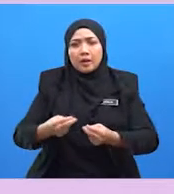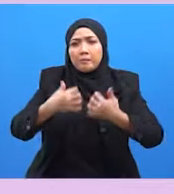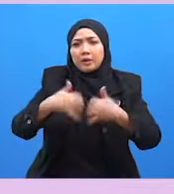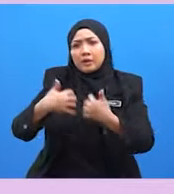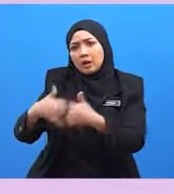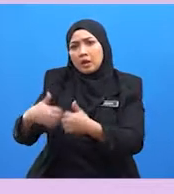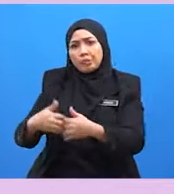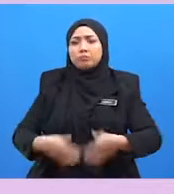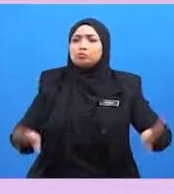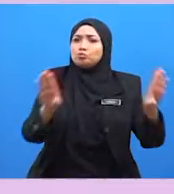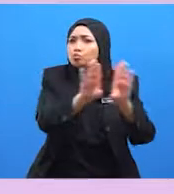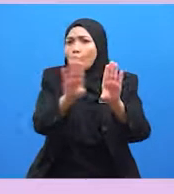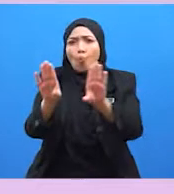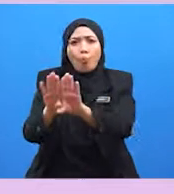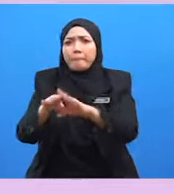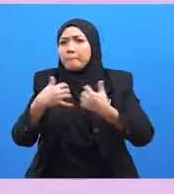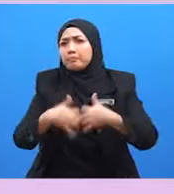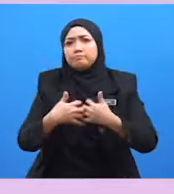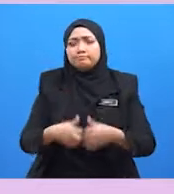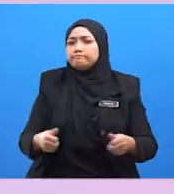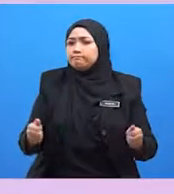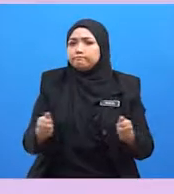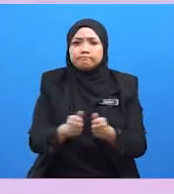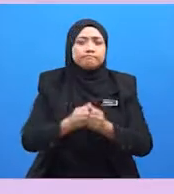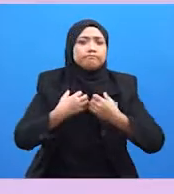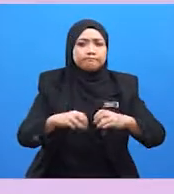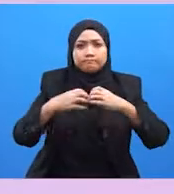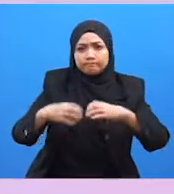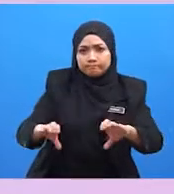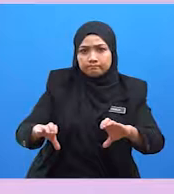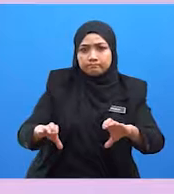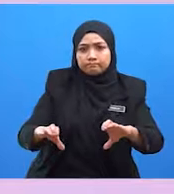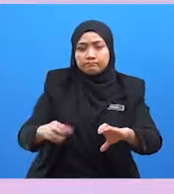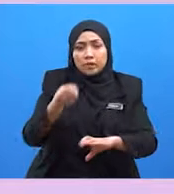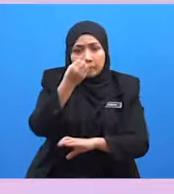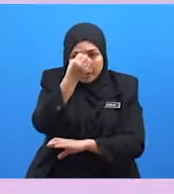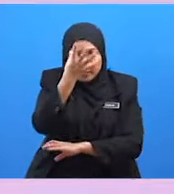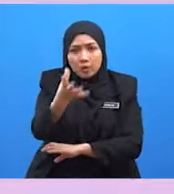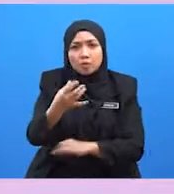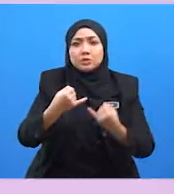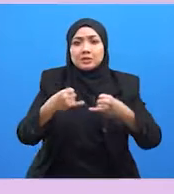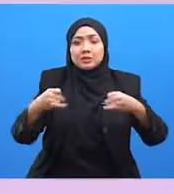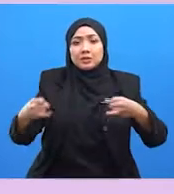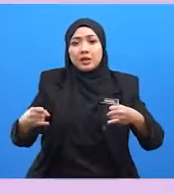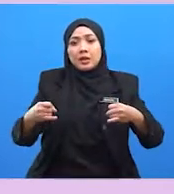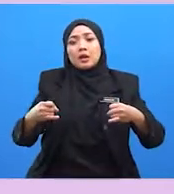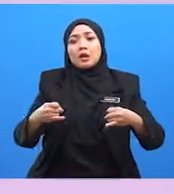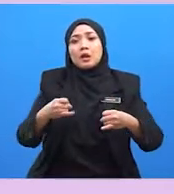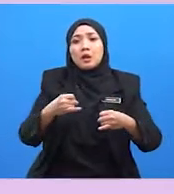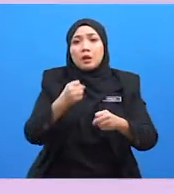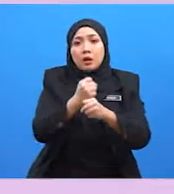perkilangan menutup operasi dengan serta-merta. Jelaskan jenis pengangguran ini